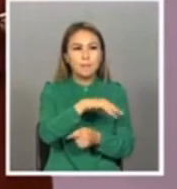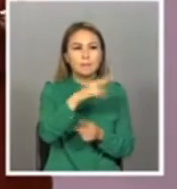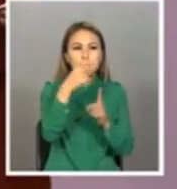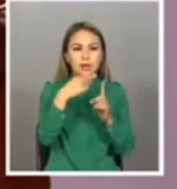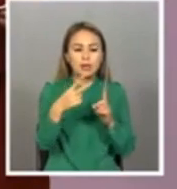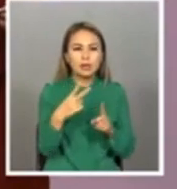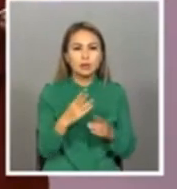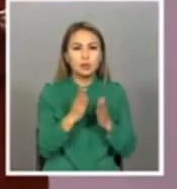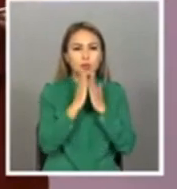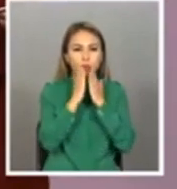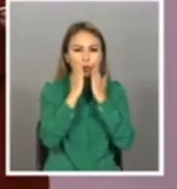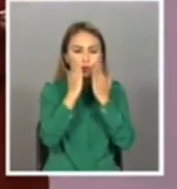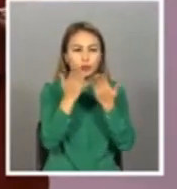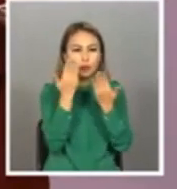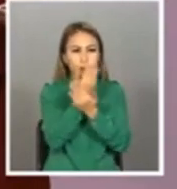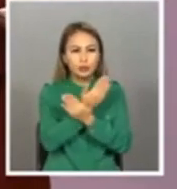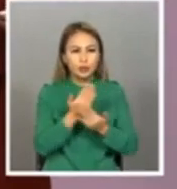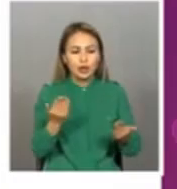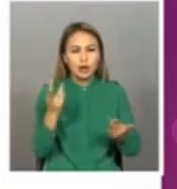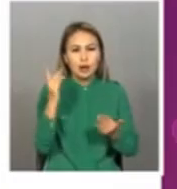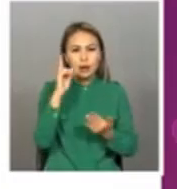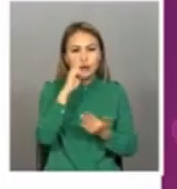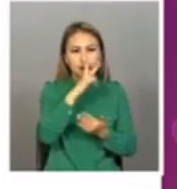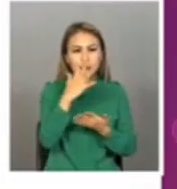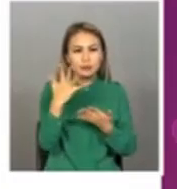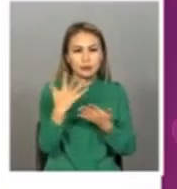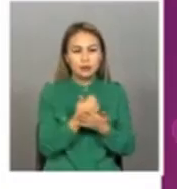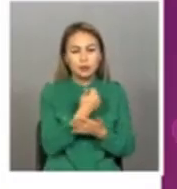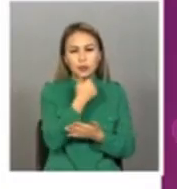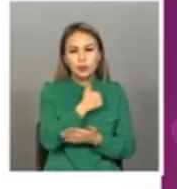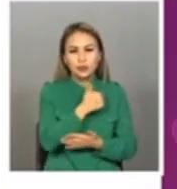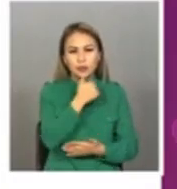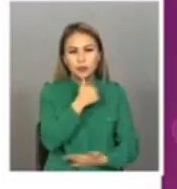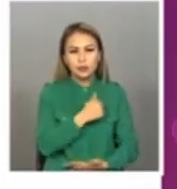шығып, мұндағы қатені табыңдаршы.